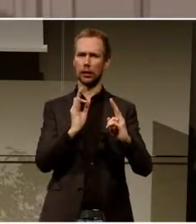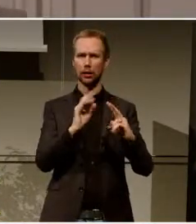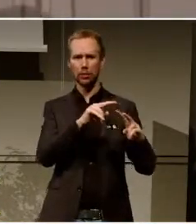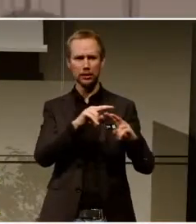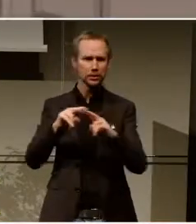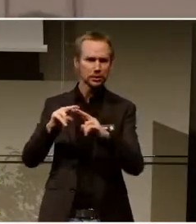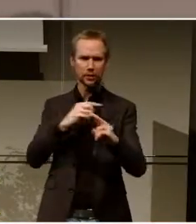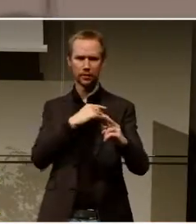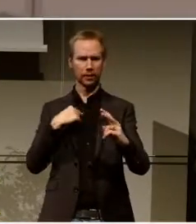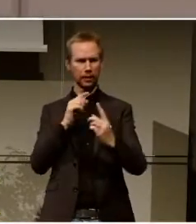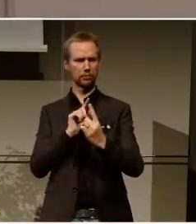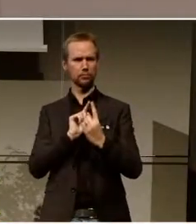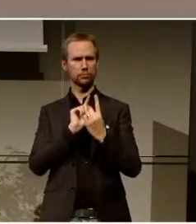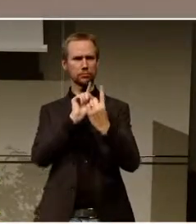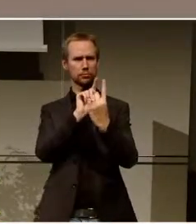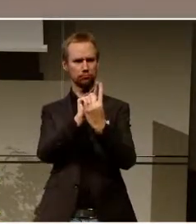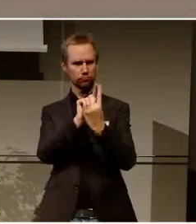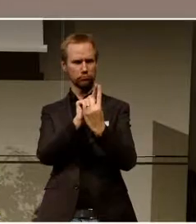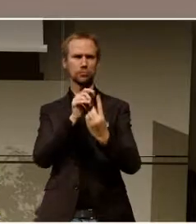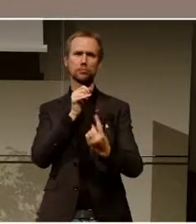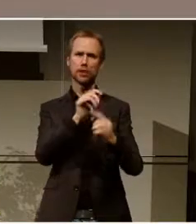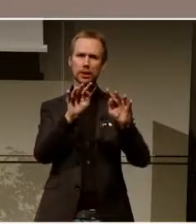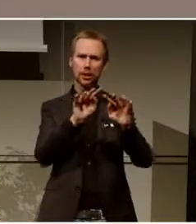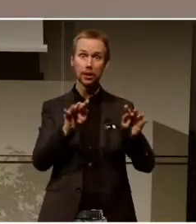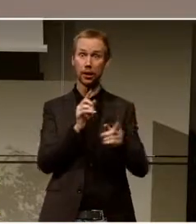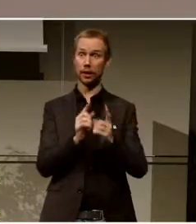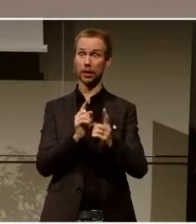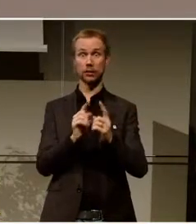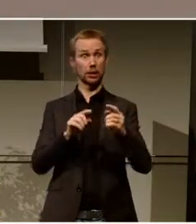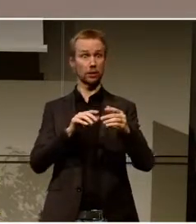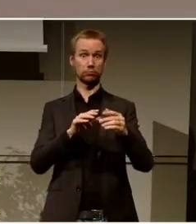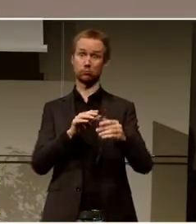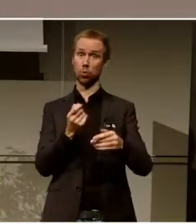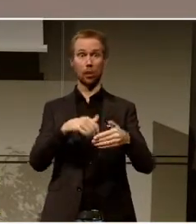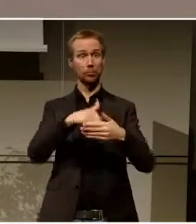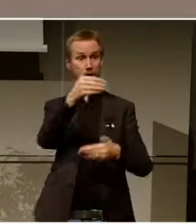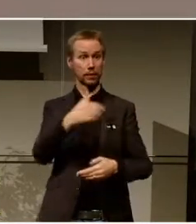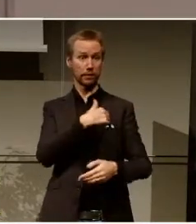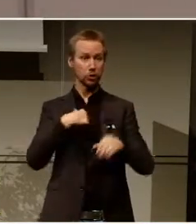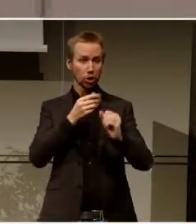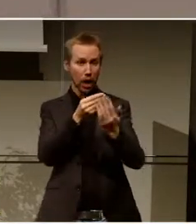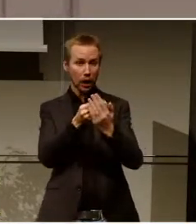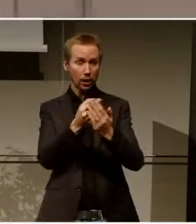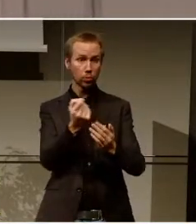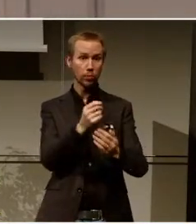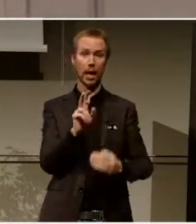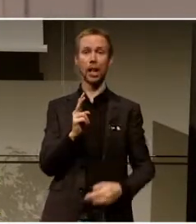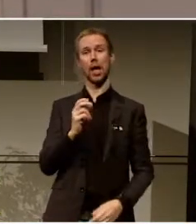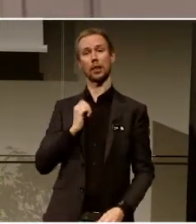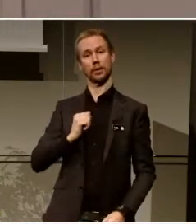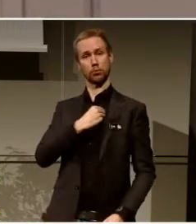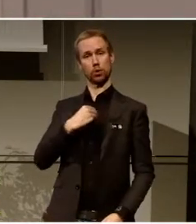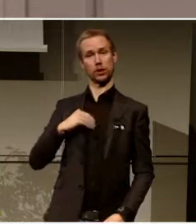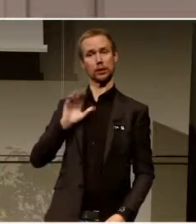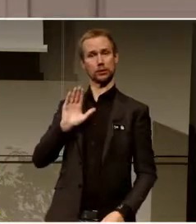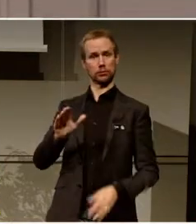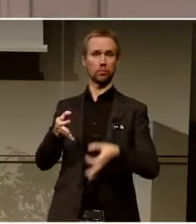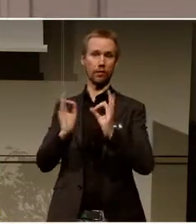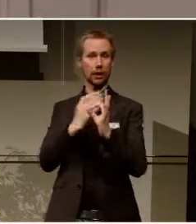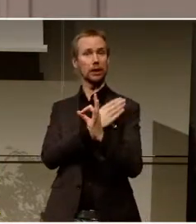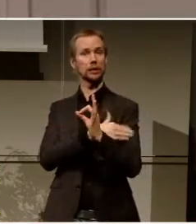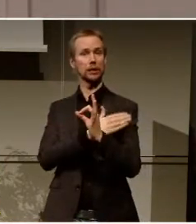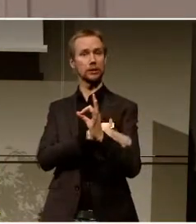kan handla om att vi är ute på nätet och handlar någonting på någon sida, eller att vi använder en myndighets offentliga tjänster.